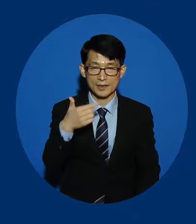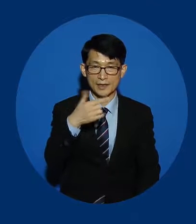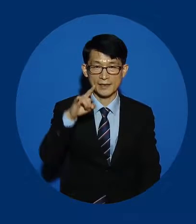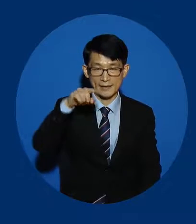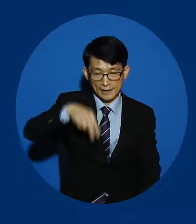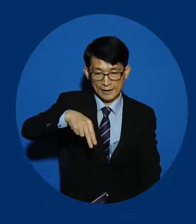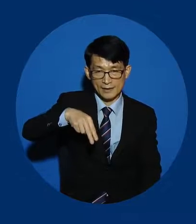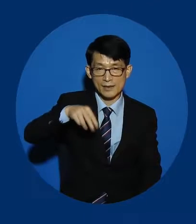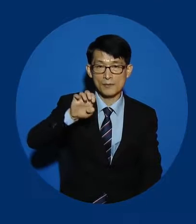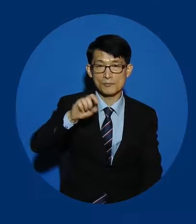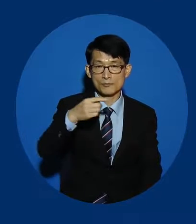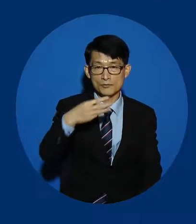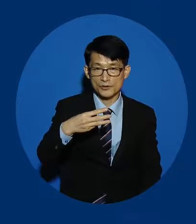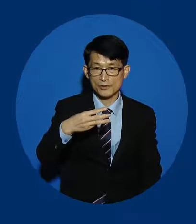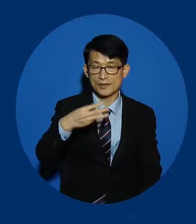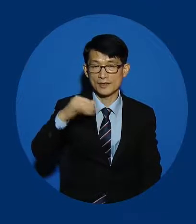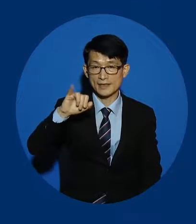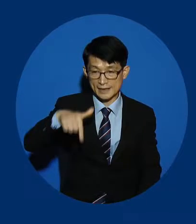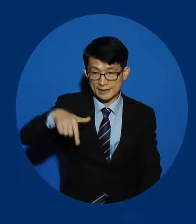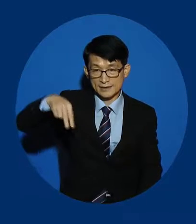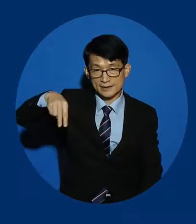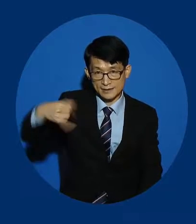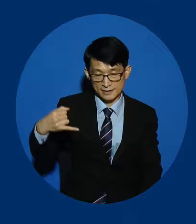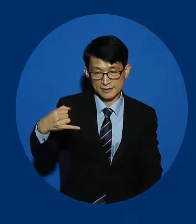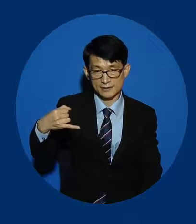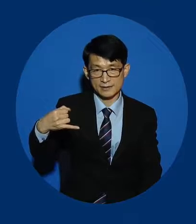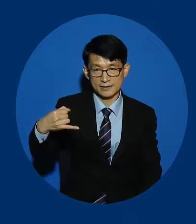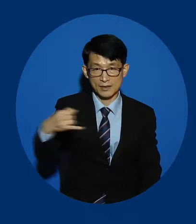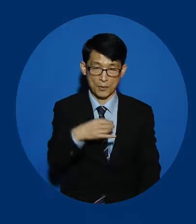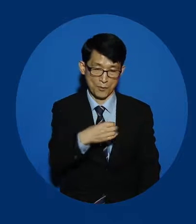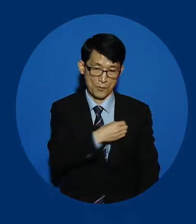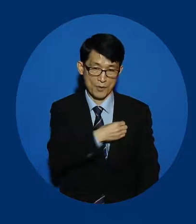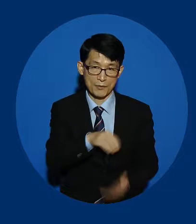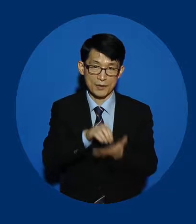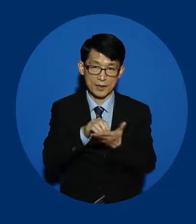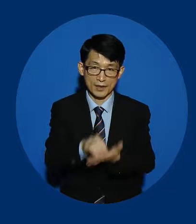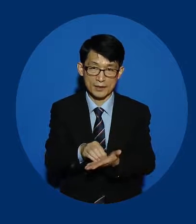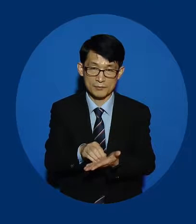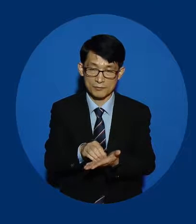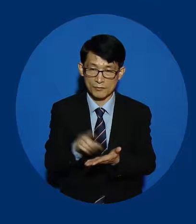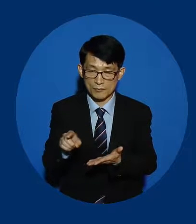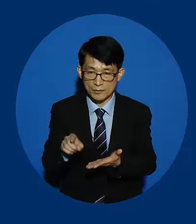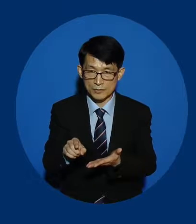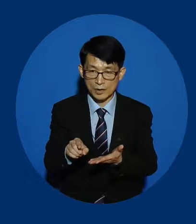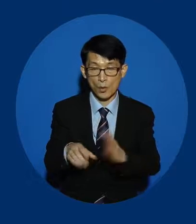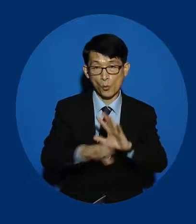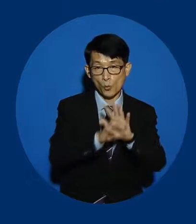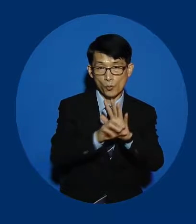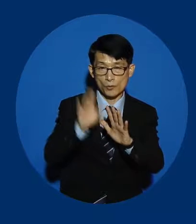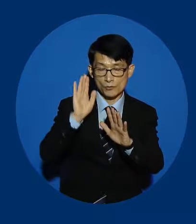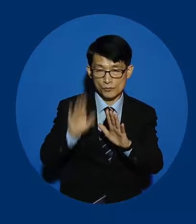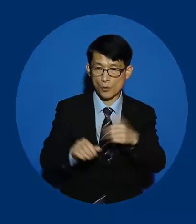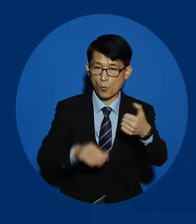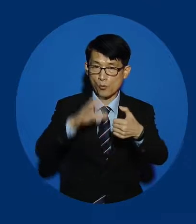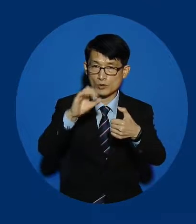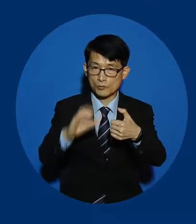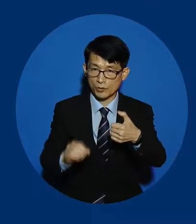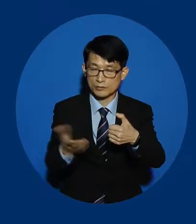히트잖아요. 넷플릭스 같은 경우에 유료 가입자가 이 그 코로나19 이후에 50% 이상 늘고,